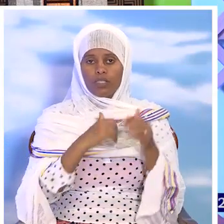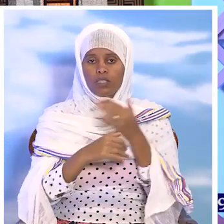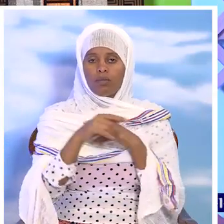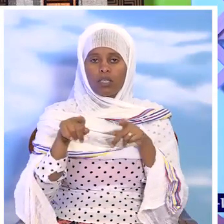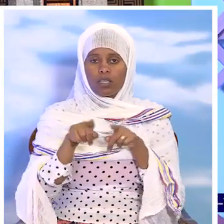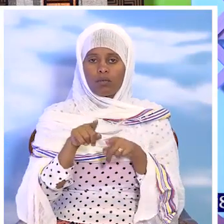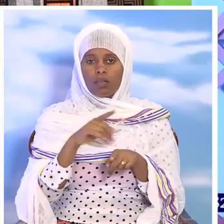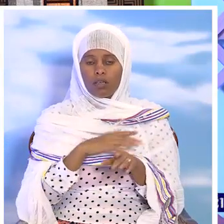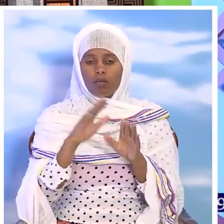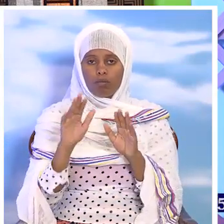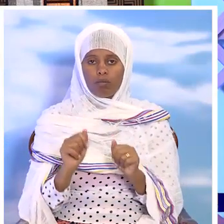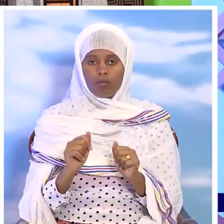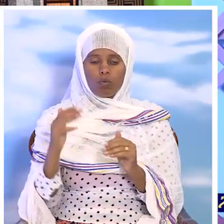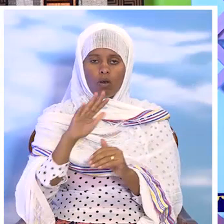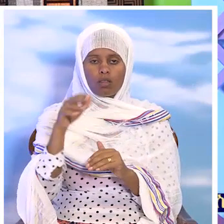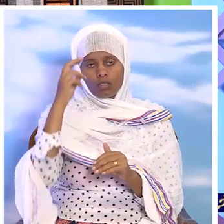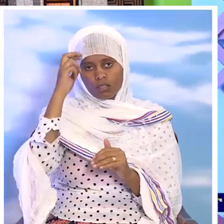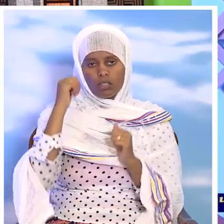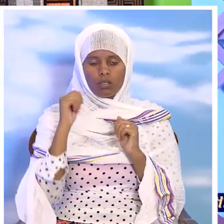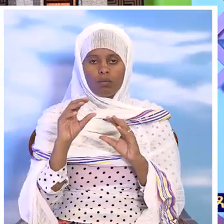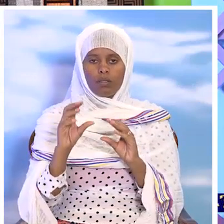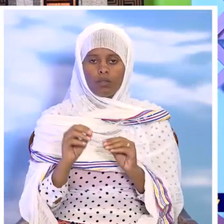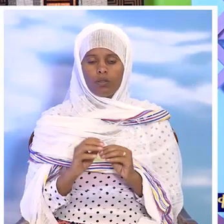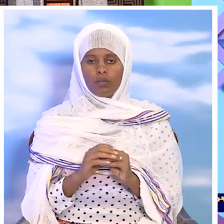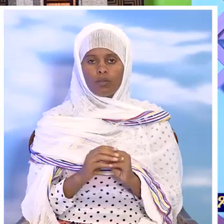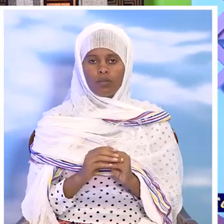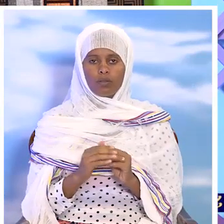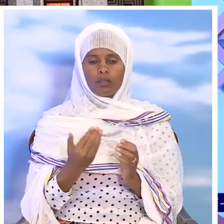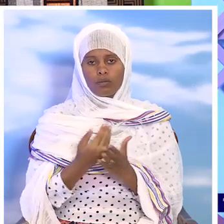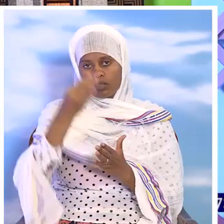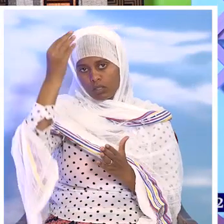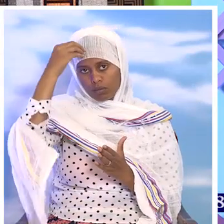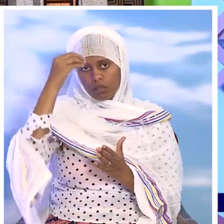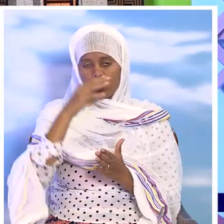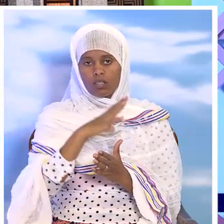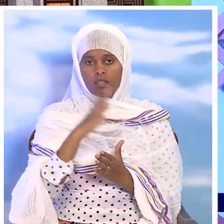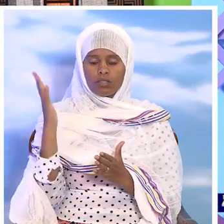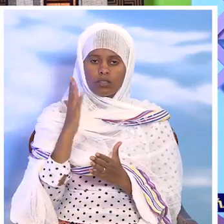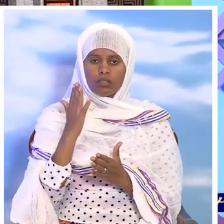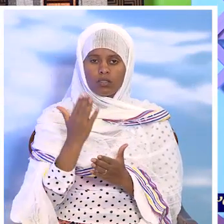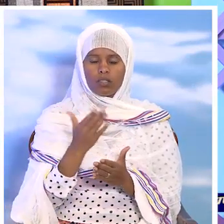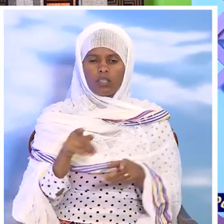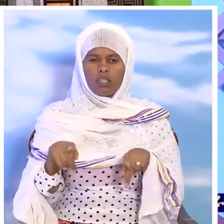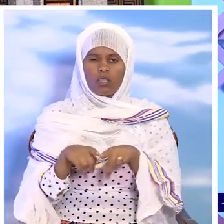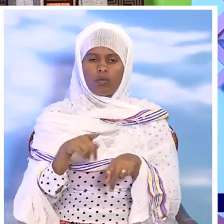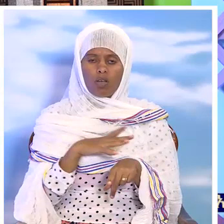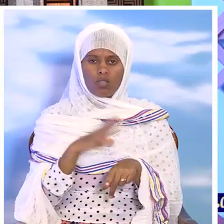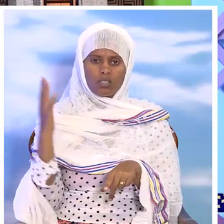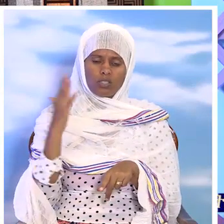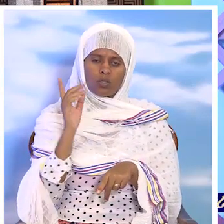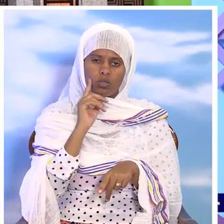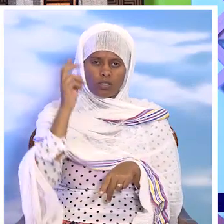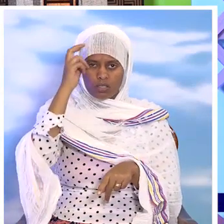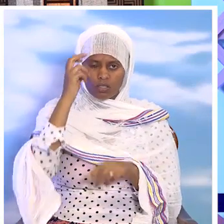እሞኒ ኩላና ክንሰሐ ይግባአና። ካብቲ ዝተምሃረናሉን ግዜ ኣዝዩ ቀሪቡ ስለ ዘሎ ኩሉ ግዜ ብንስሓ